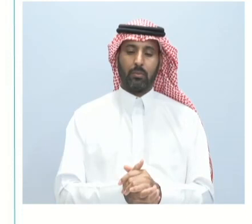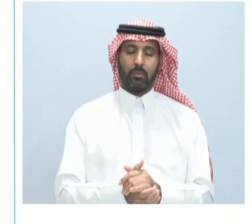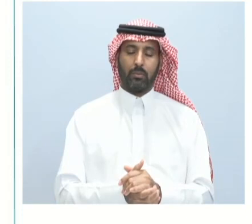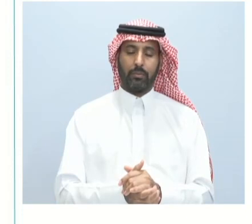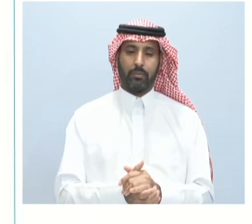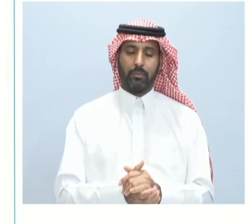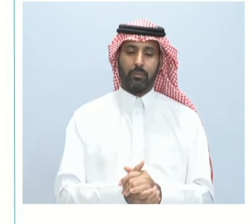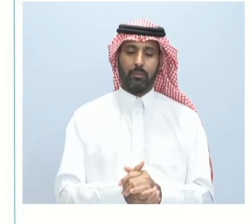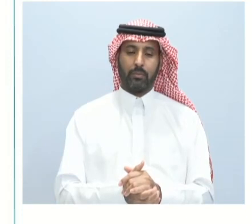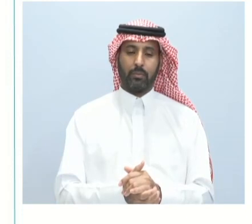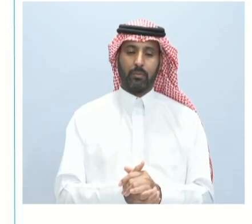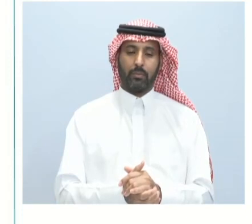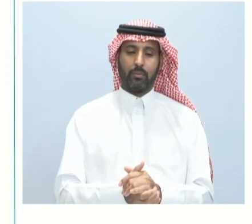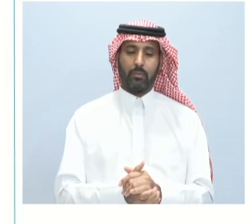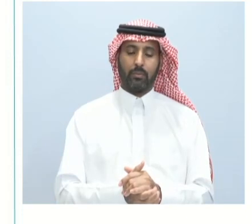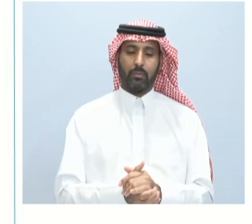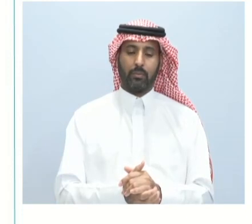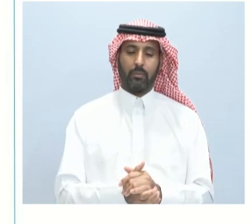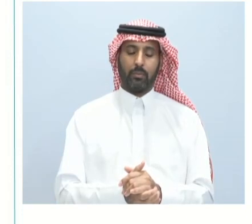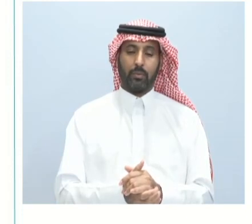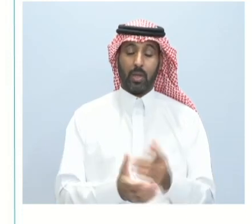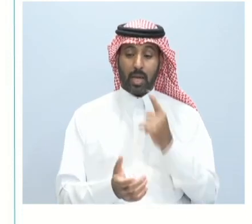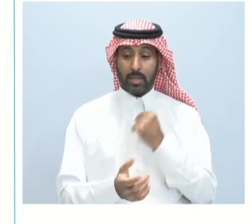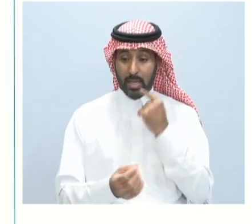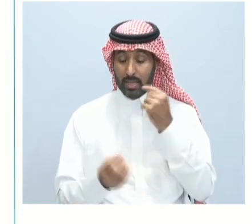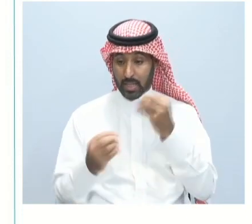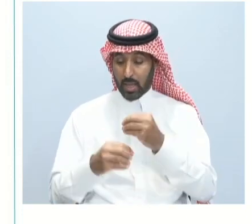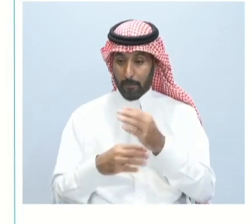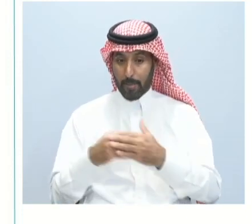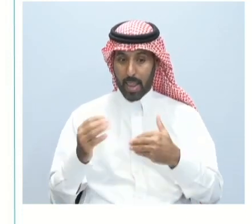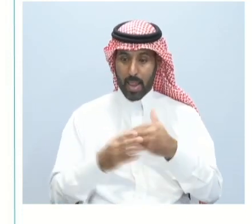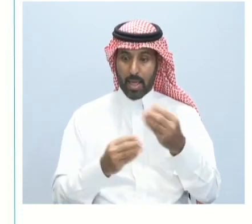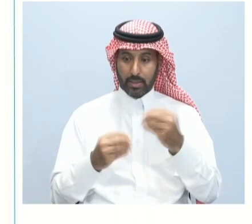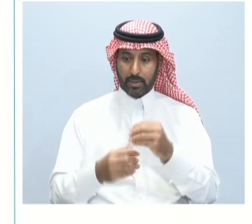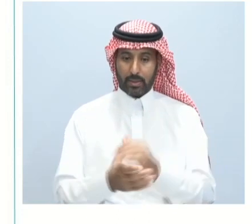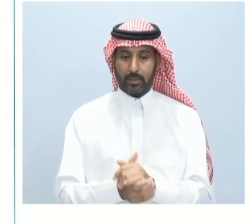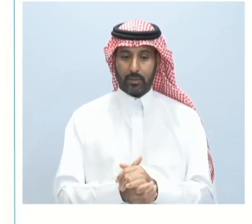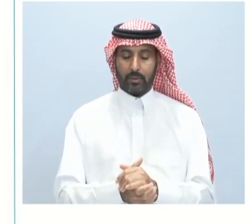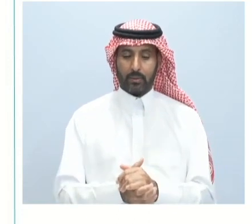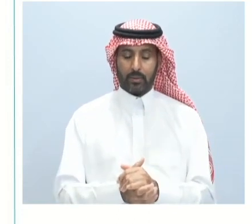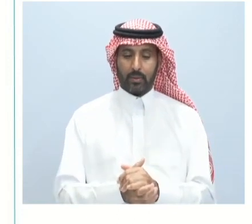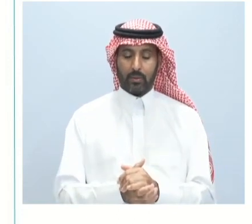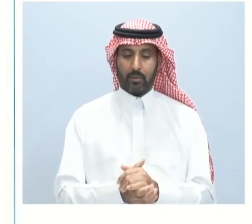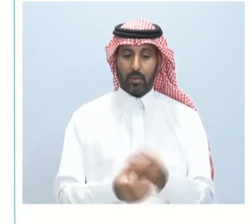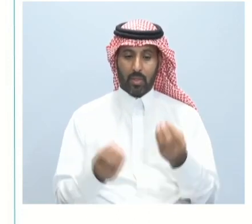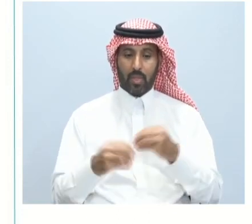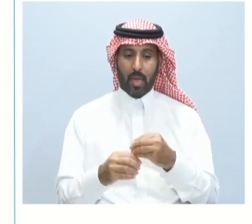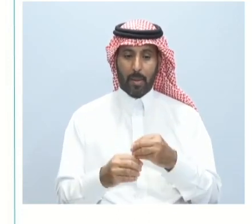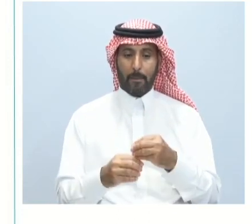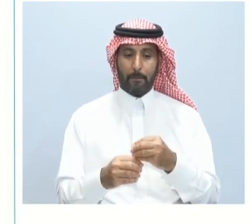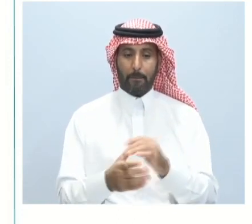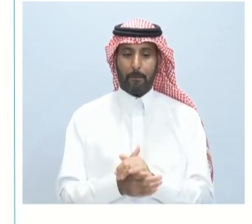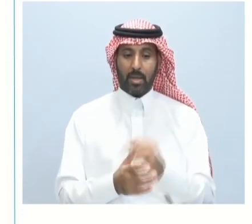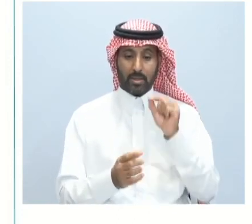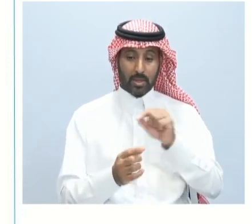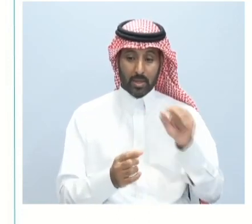ان لم نصل الى افضل فريق مازال الفريق يحتاج الى عدد عمال اذا نقوم باضافه ست تيم